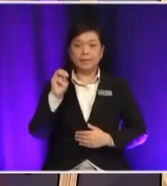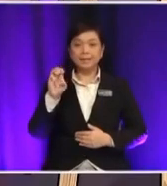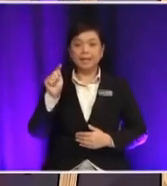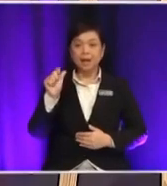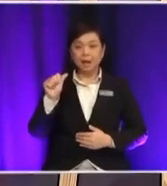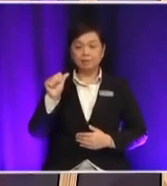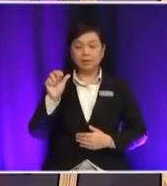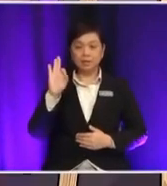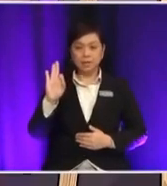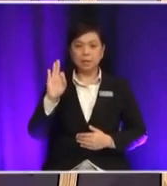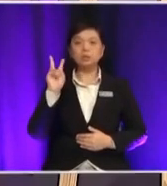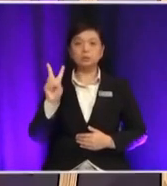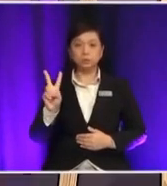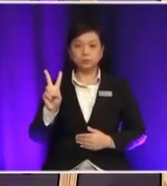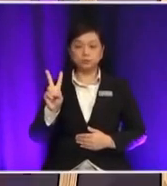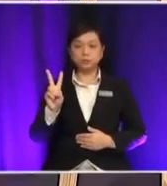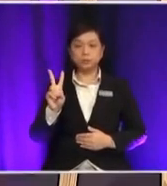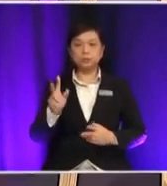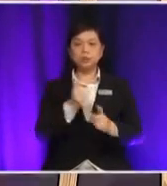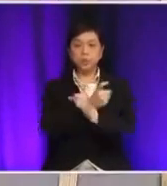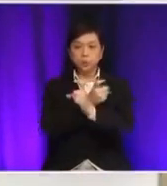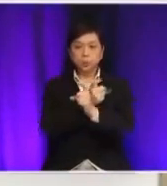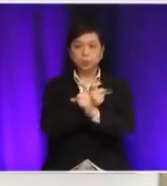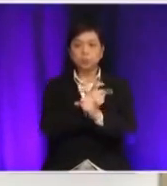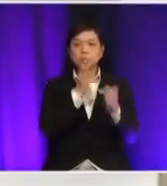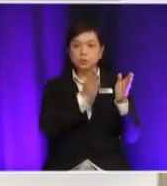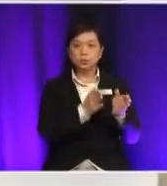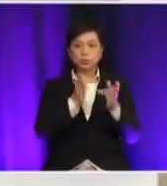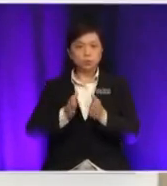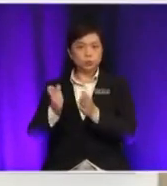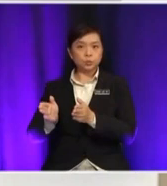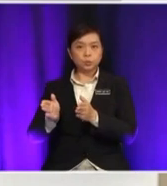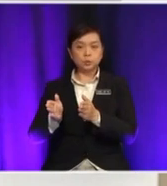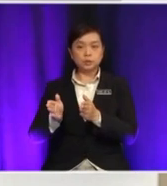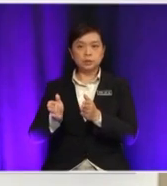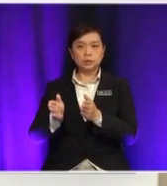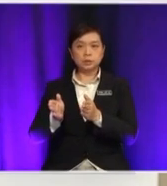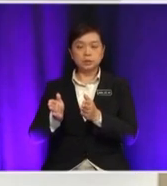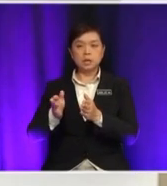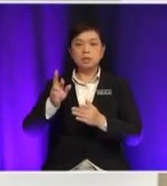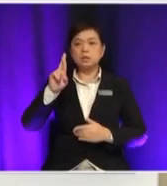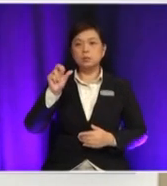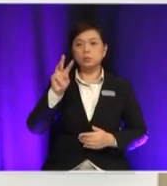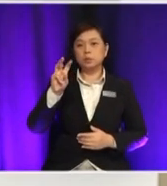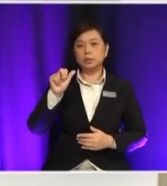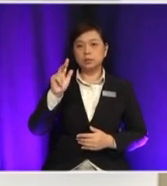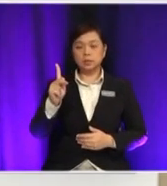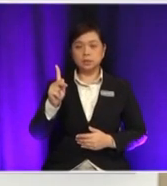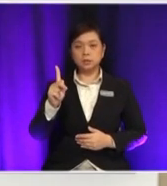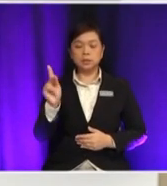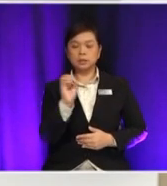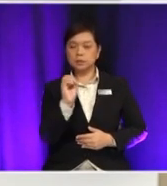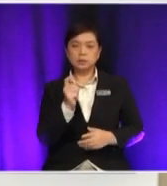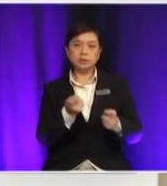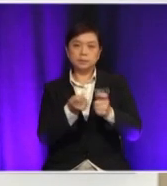ya kromosom tersusun secara Rawa Nah inilah Dia Rawa eh Rawa bermaksud dia tak